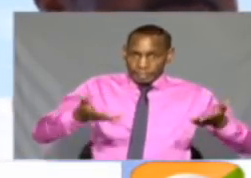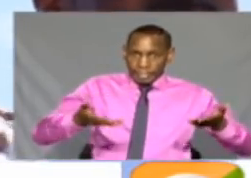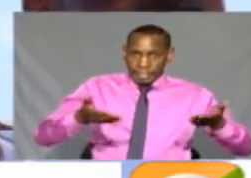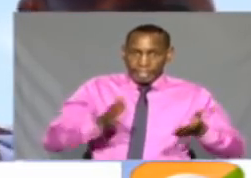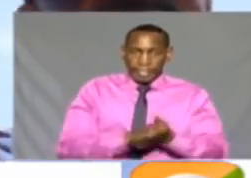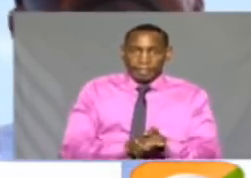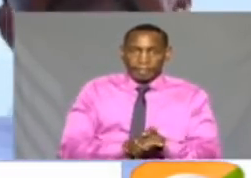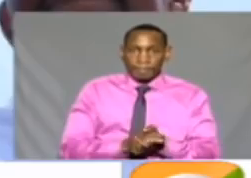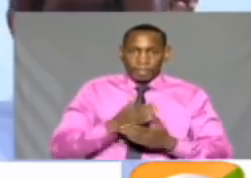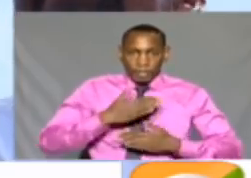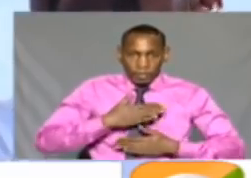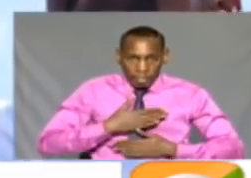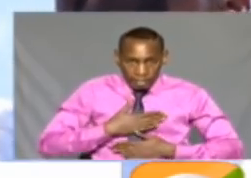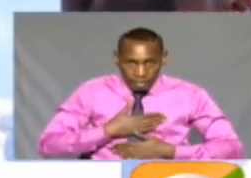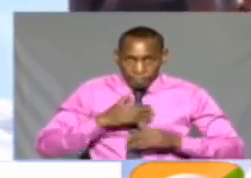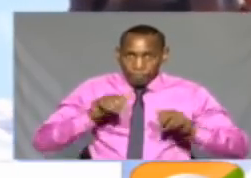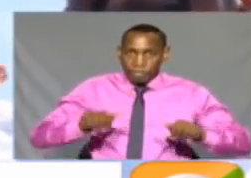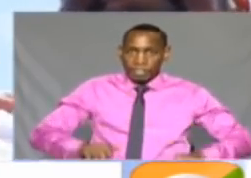ndugu mwenyekiti,